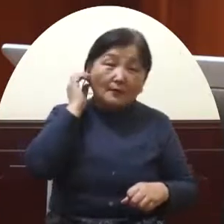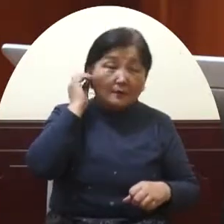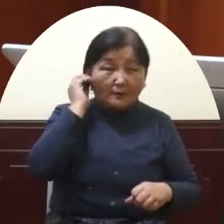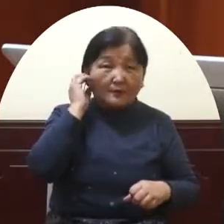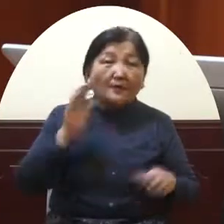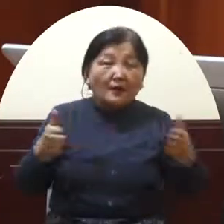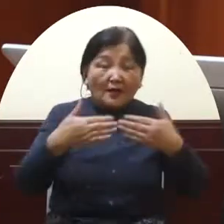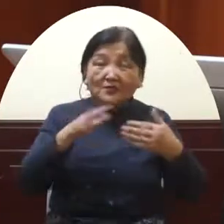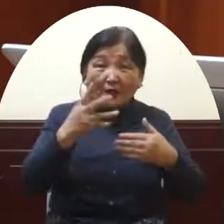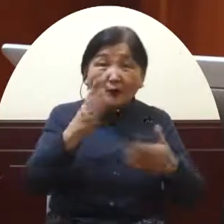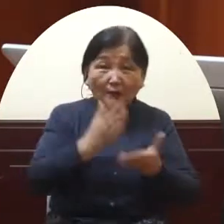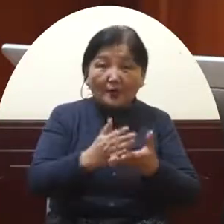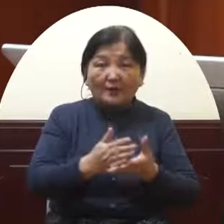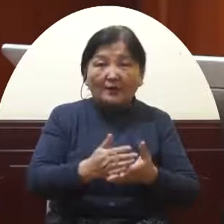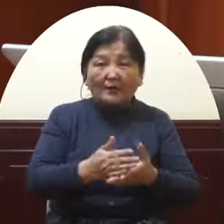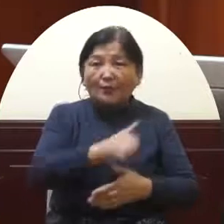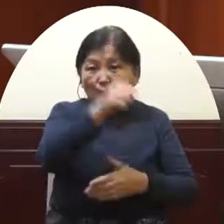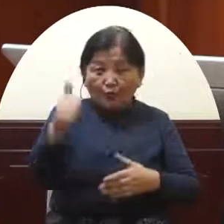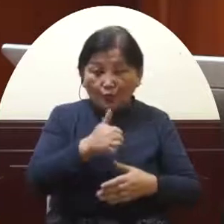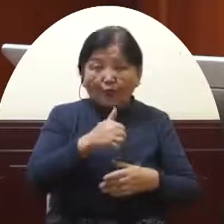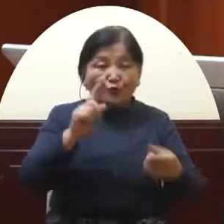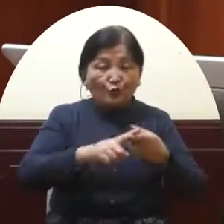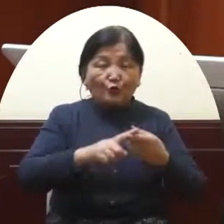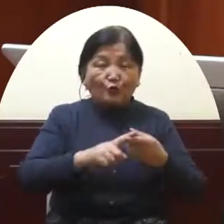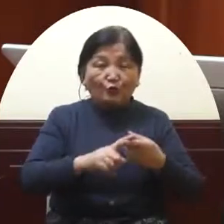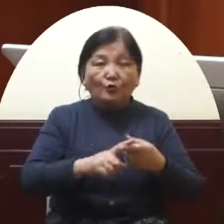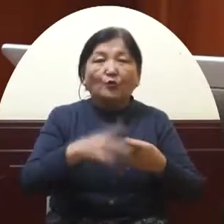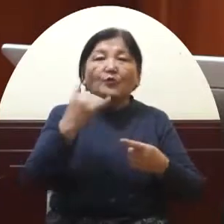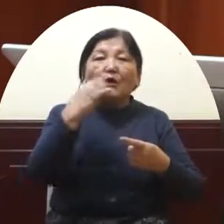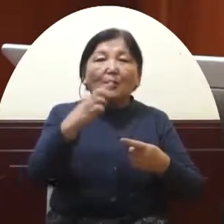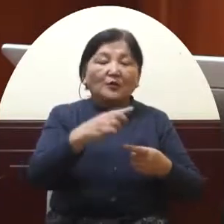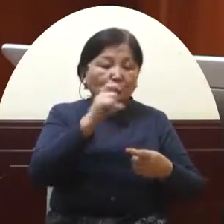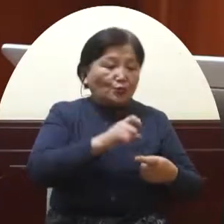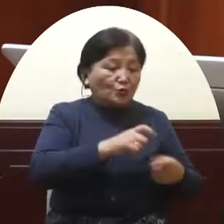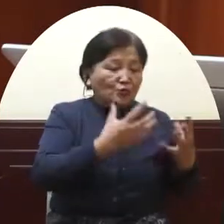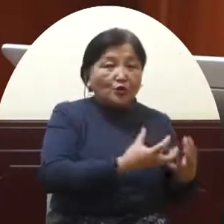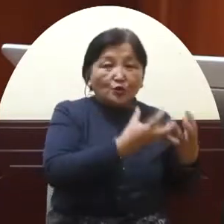магадгүй. Бүх орон нутагт сонгогчдыг зөөж